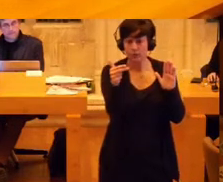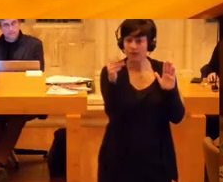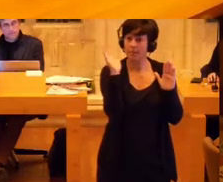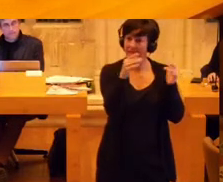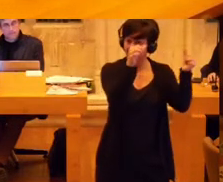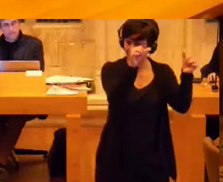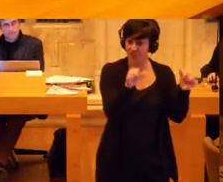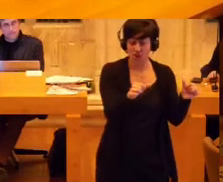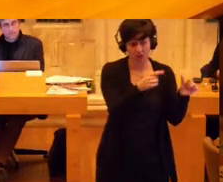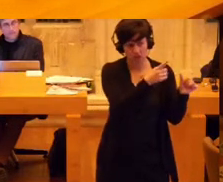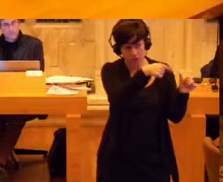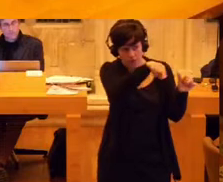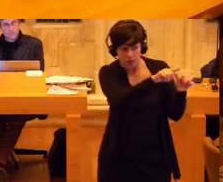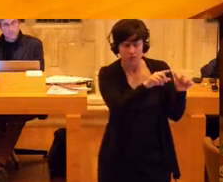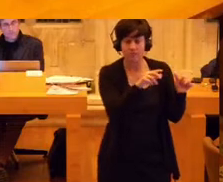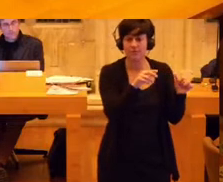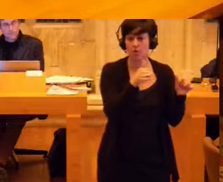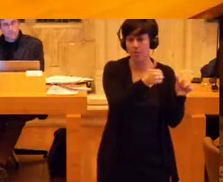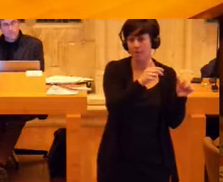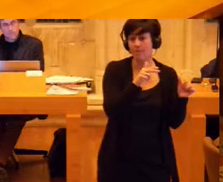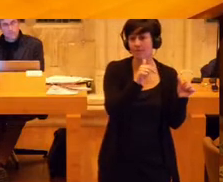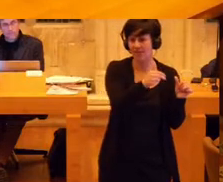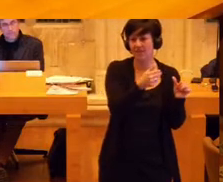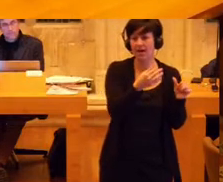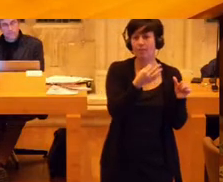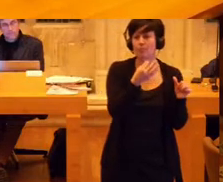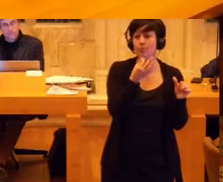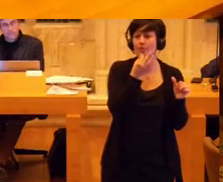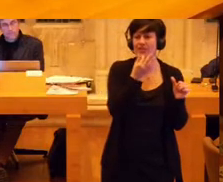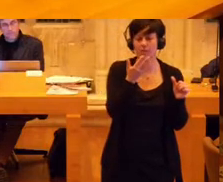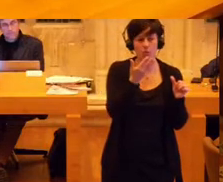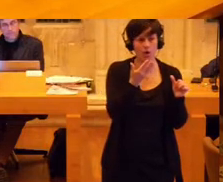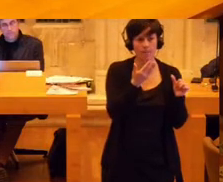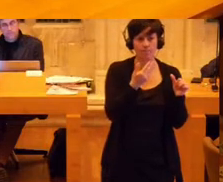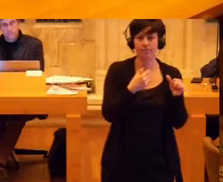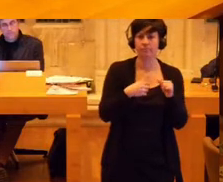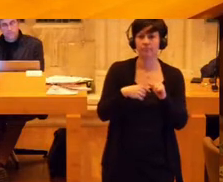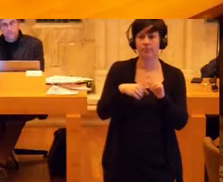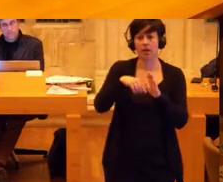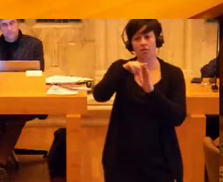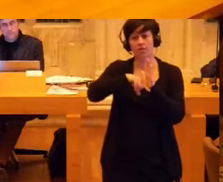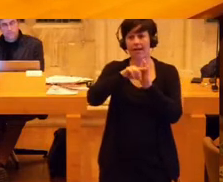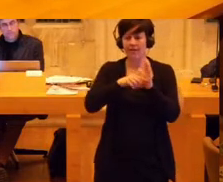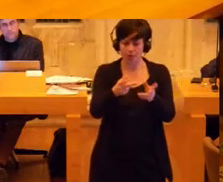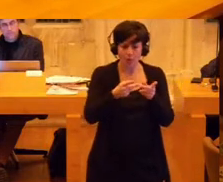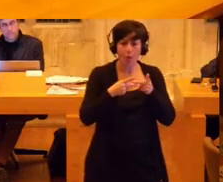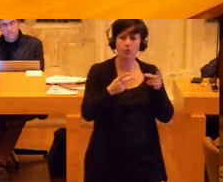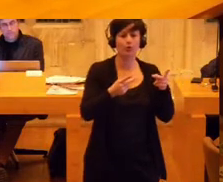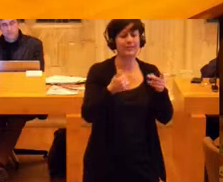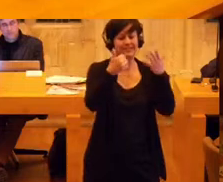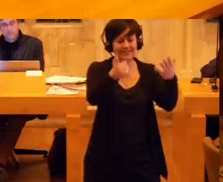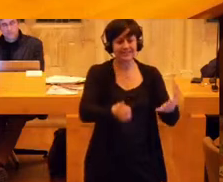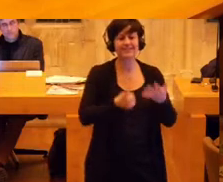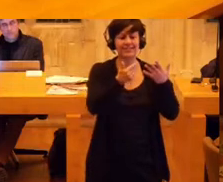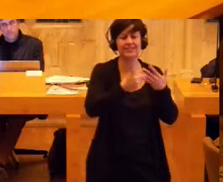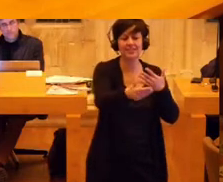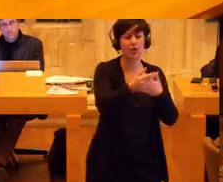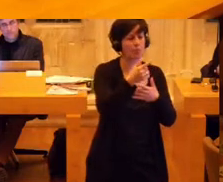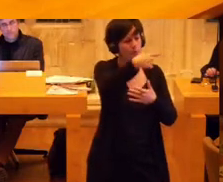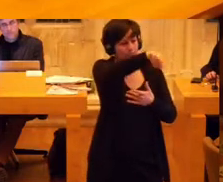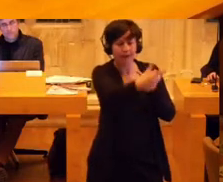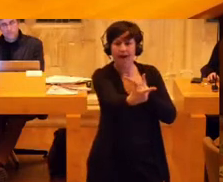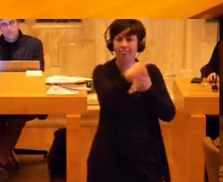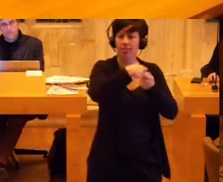l'affichage utiliseront en particulier cette règle qui consiste à leur donner 6 ans pour régulariser la situation. Et ce que je crains,